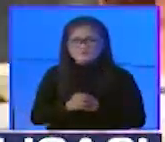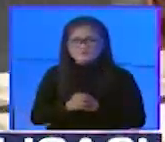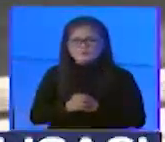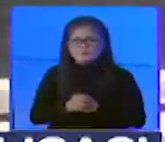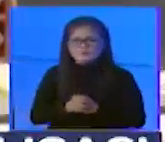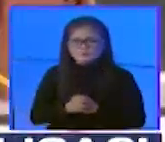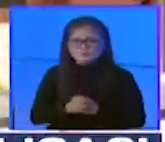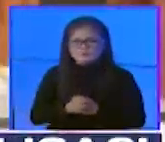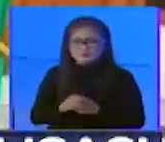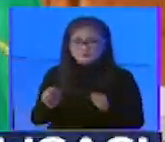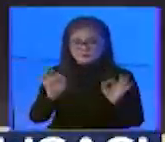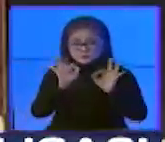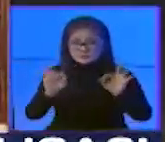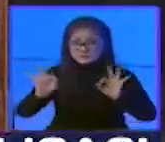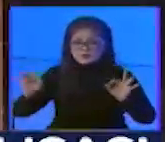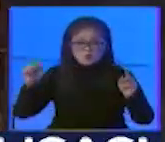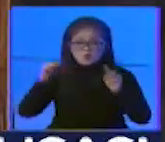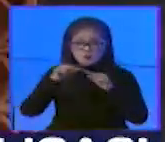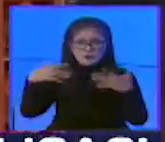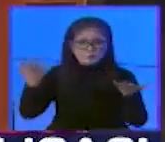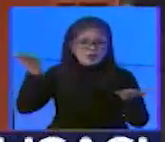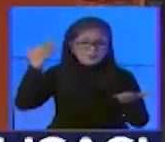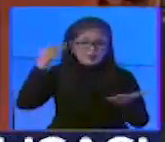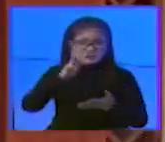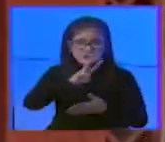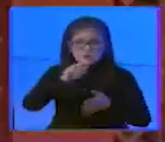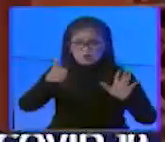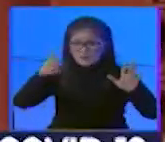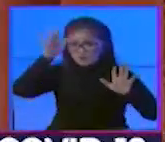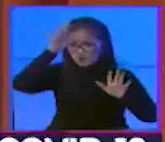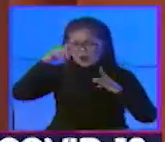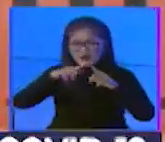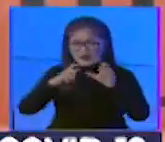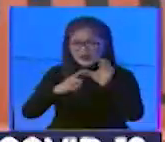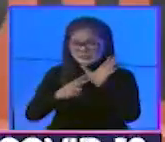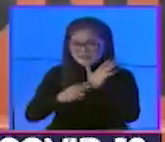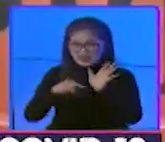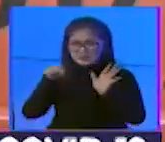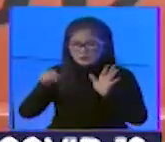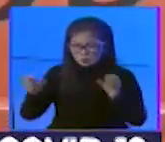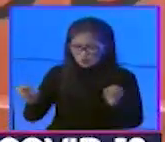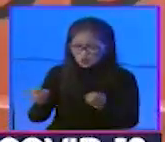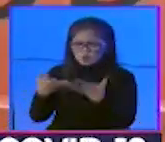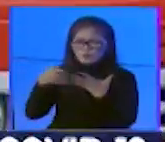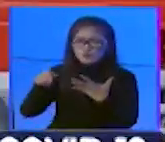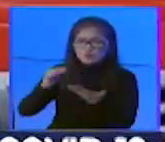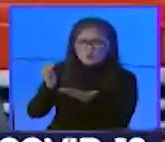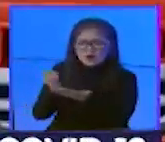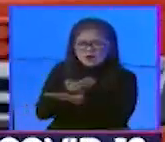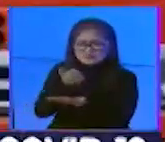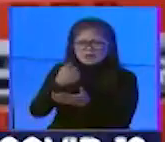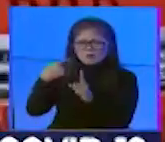Sterilisasi dilakukan menyusul ditemukannya kasus 36 orang ASN, anggota legislatif Kabupaten Pemalang dan sejumlah warga